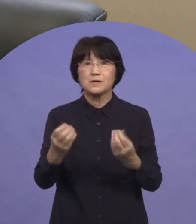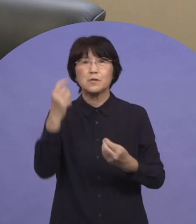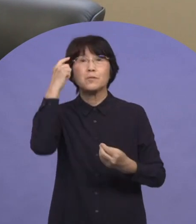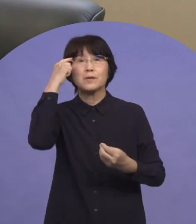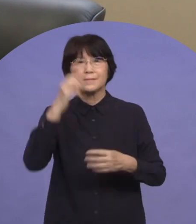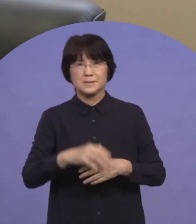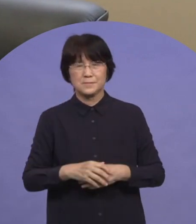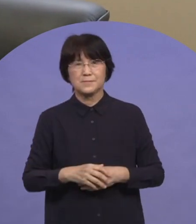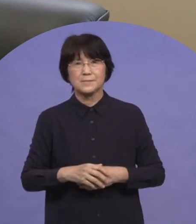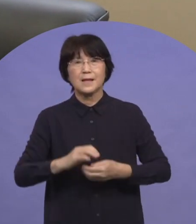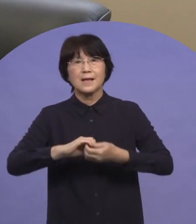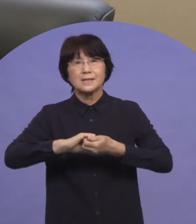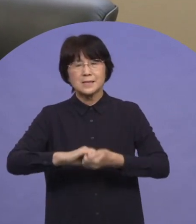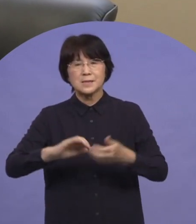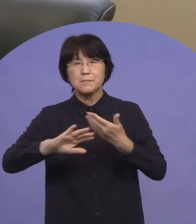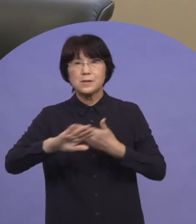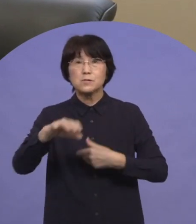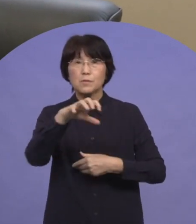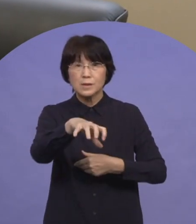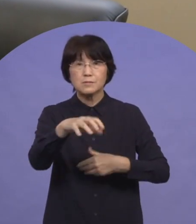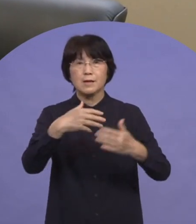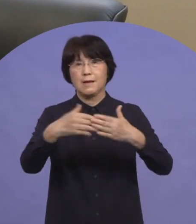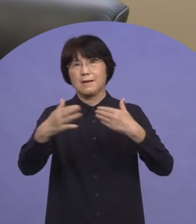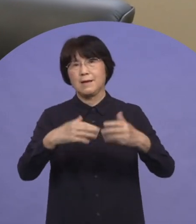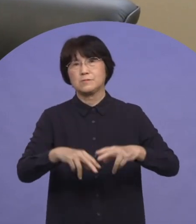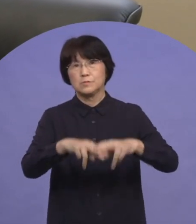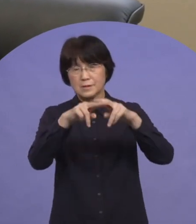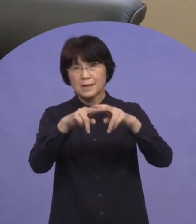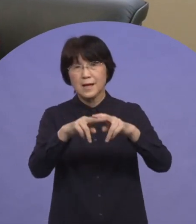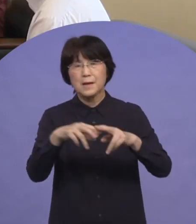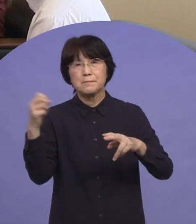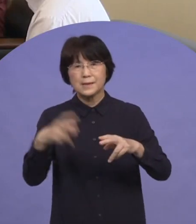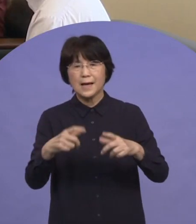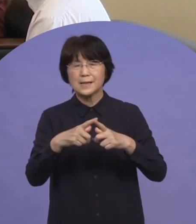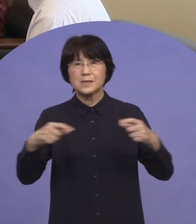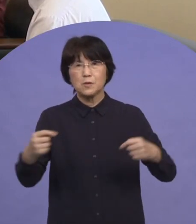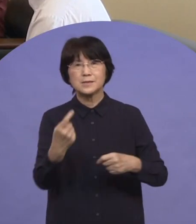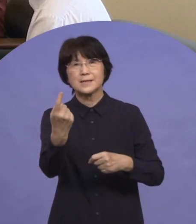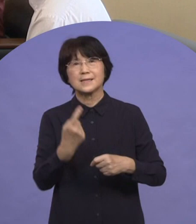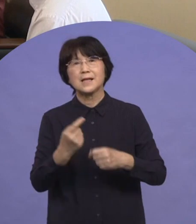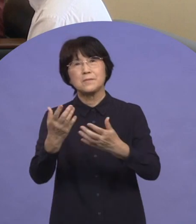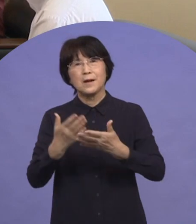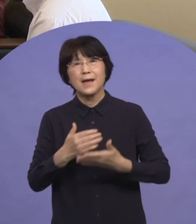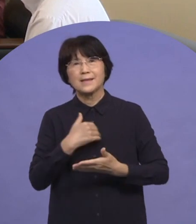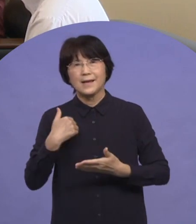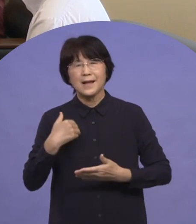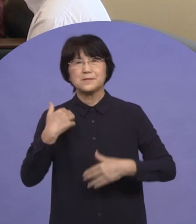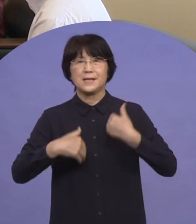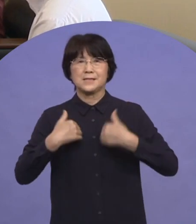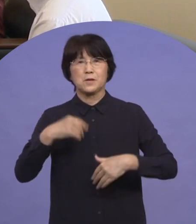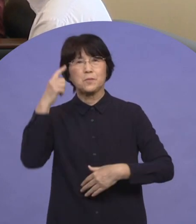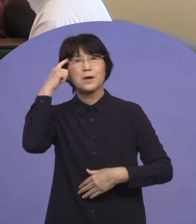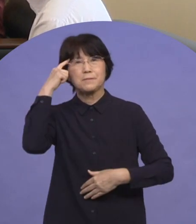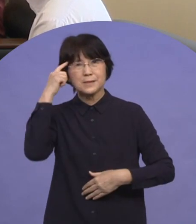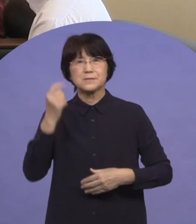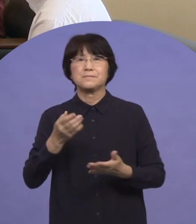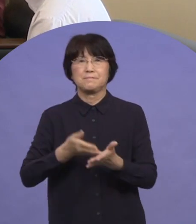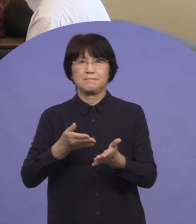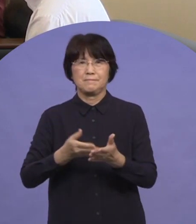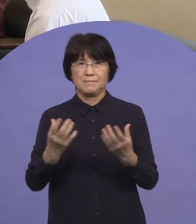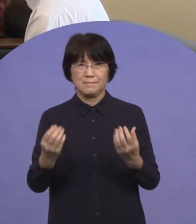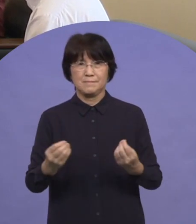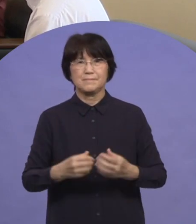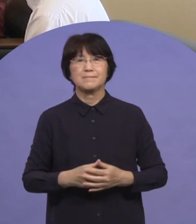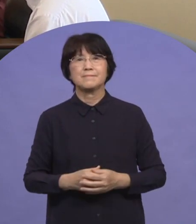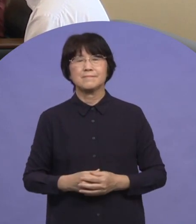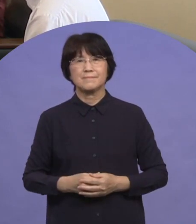ひ違う場所で経験を積んで、また日本に来ていただけたら嬉しく思いますと伝えました。 子どもたちはたくさんの